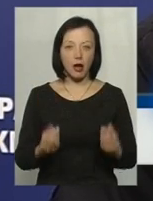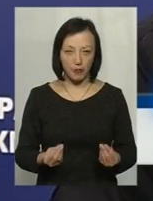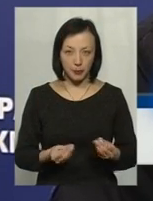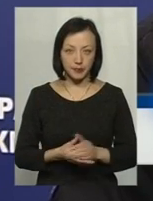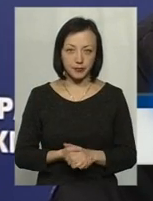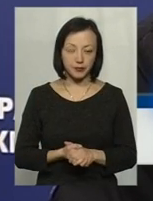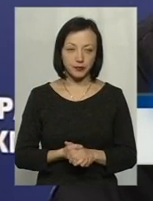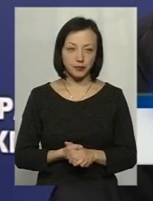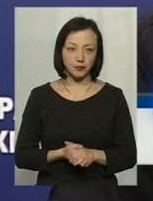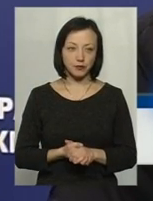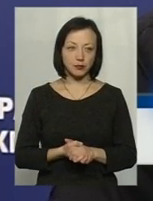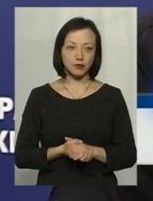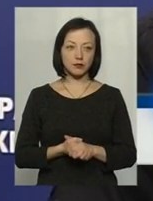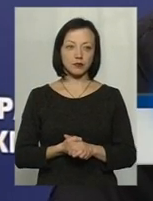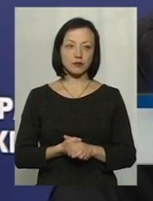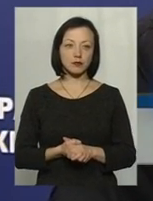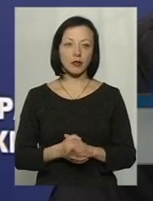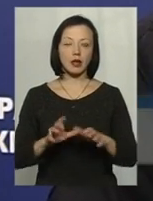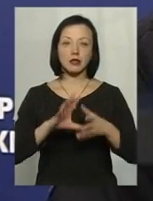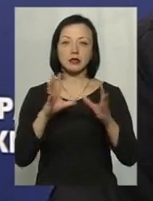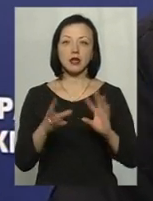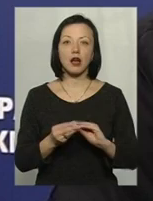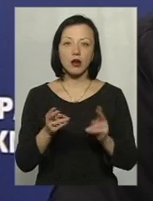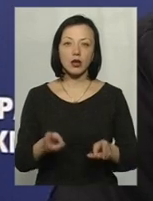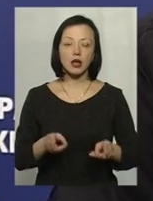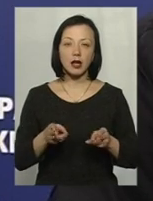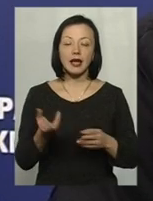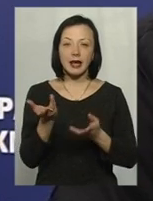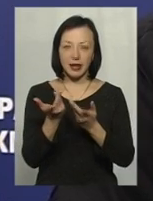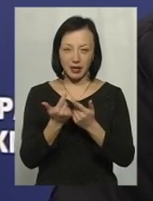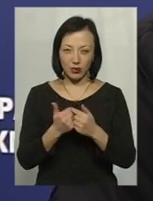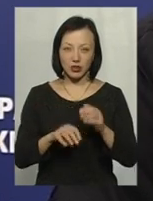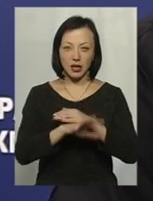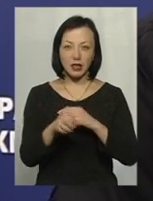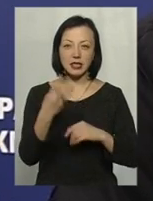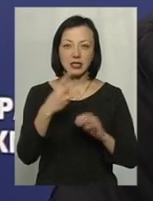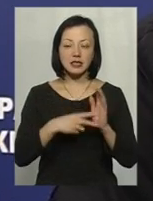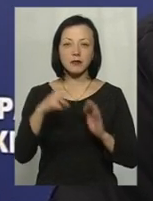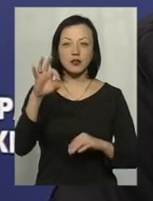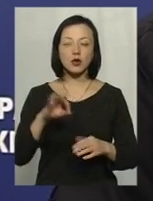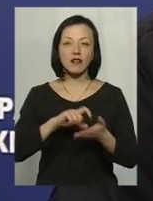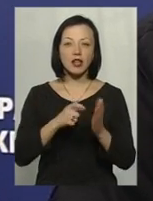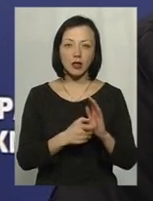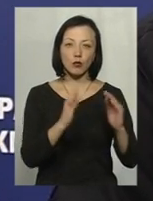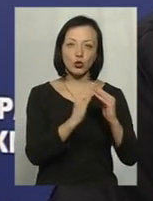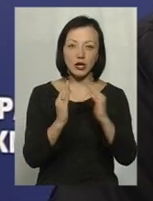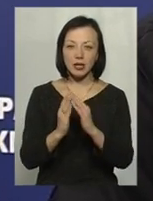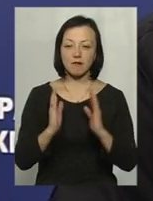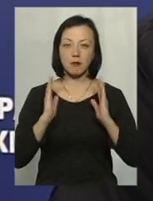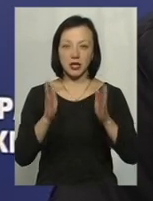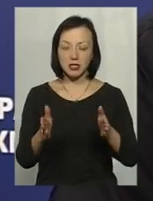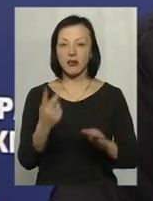крадіжок щодня. З загальної кількості вчинених крадіжок 37% складають крадіжки з квартир, будинків,